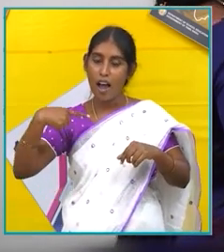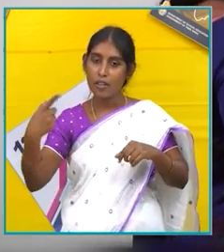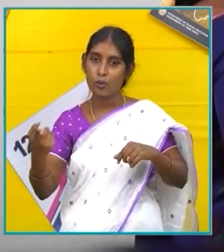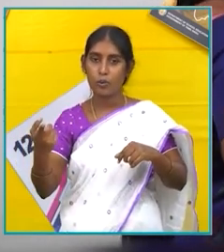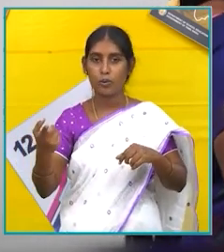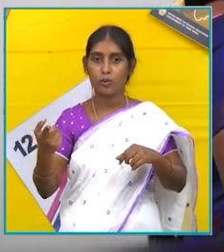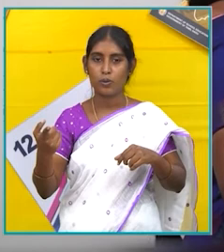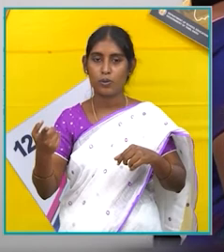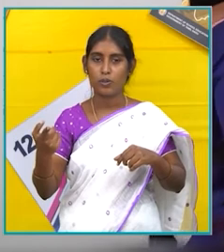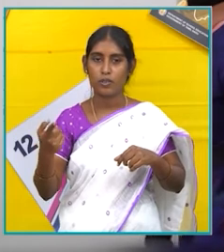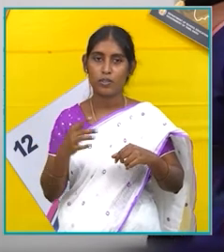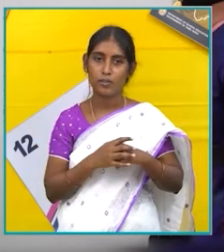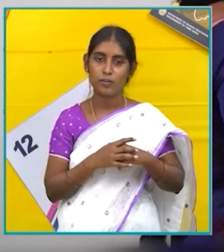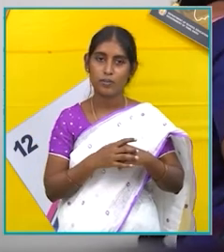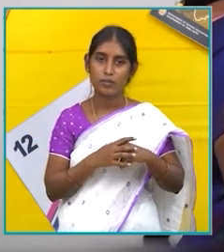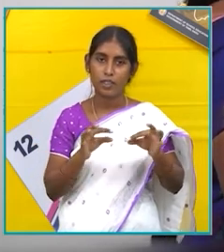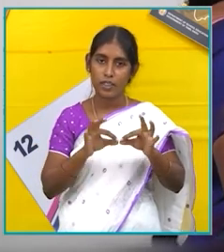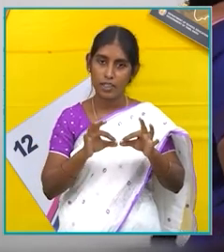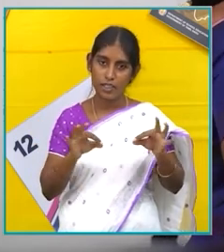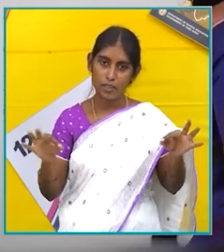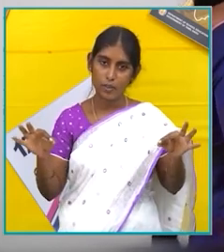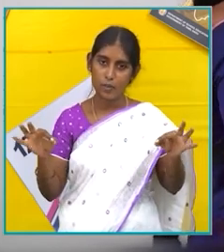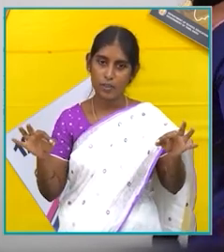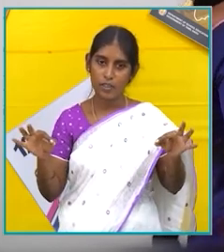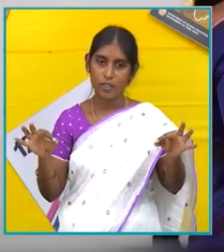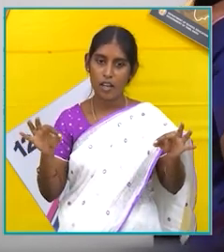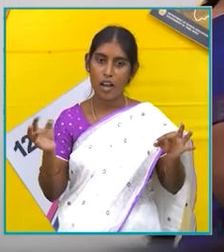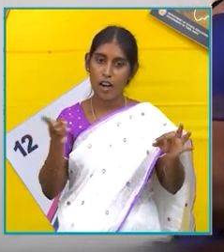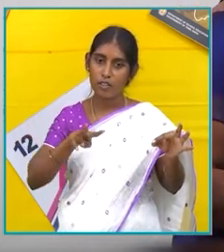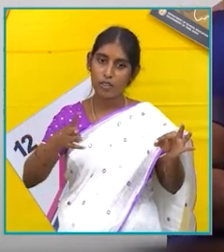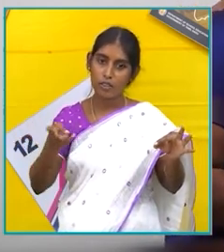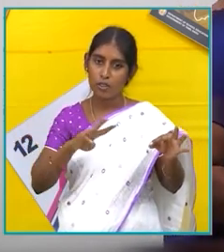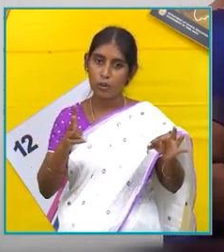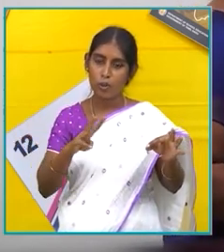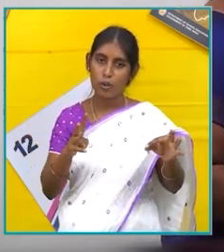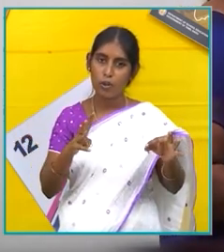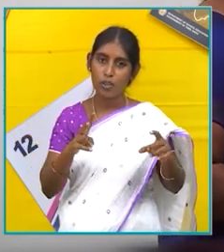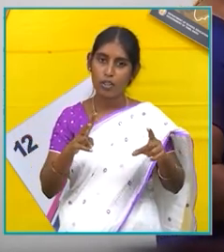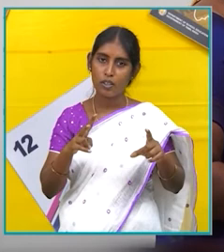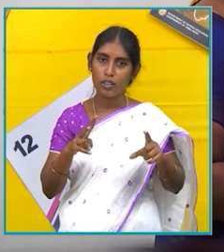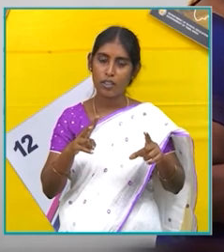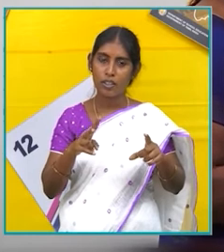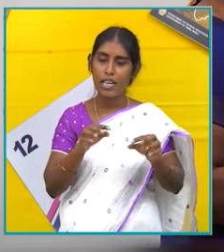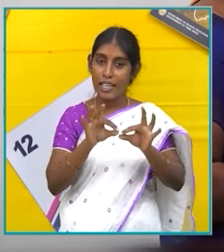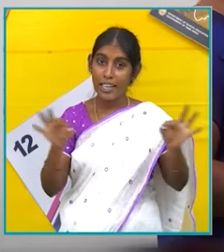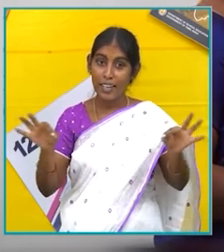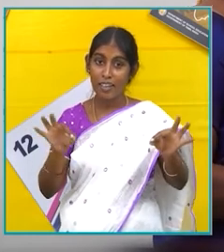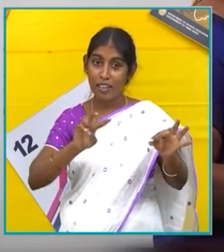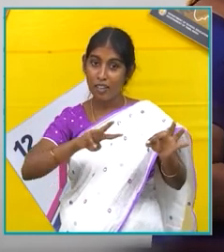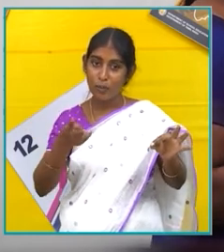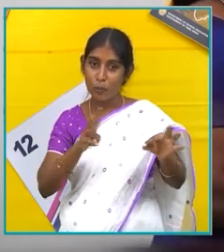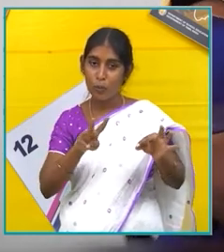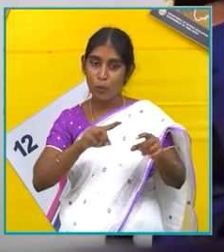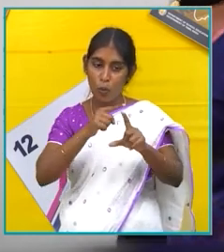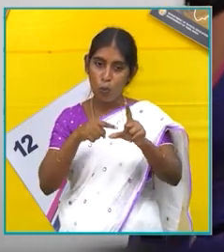இருக்கோம் நேர் கோணங்க நேரிய கோணங்கள் அதோட அடுத்துள்ள கோணங்களின் கூடுதல் என்னன்னு சொல்வோம் நேரிய கோணங்கள்ல